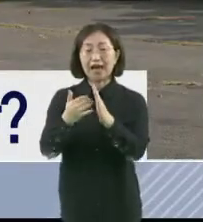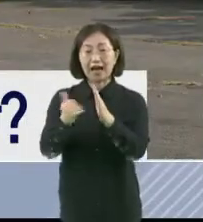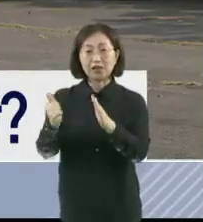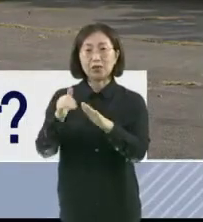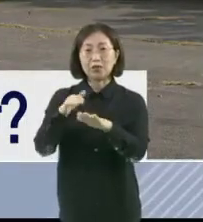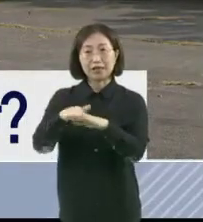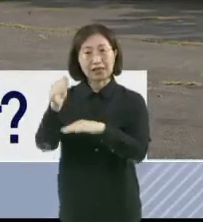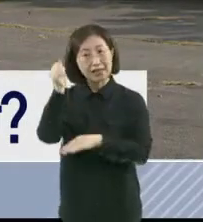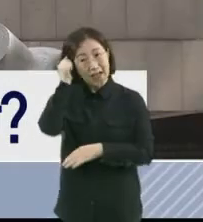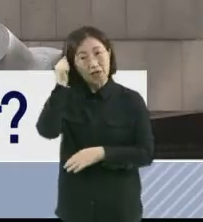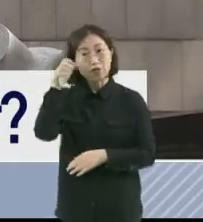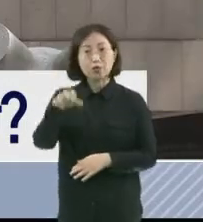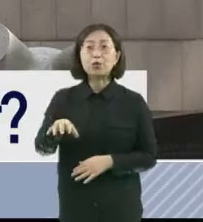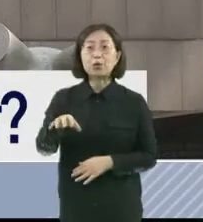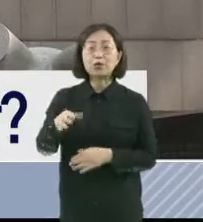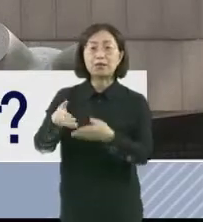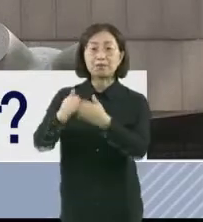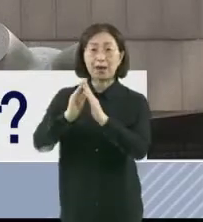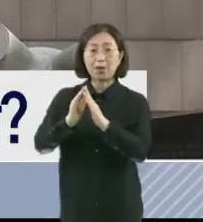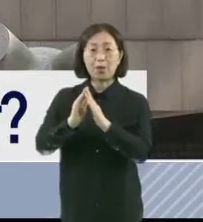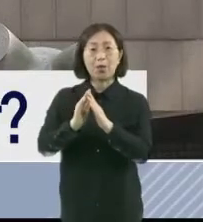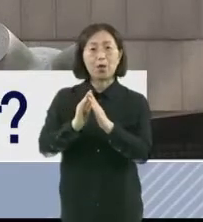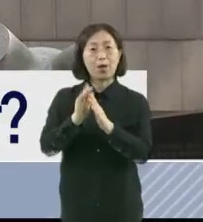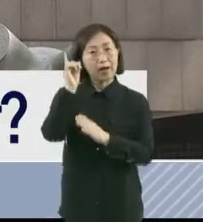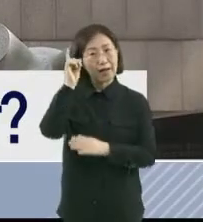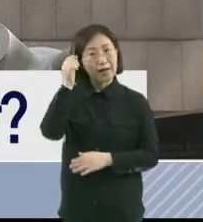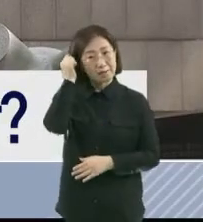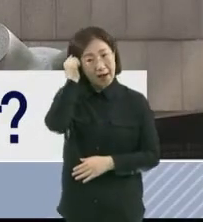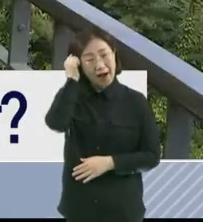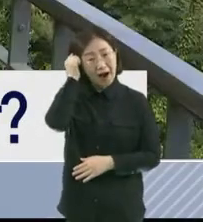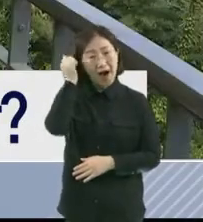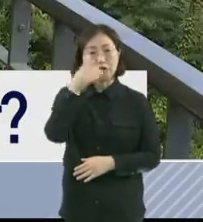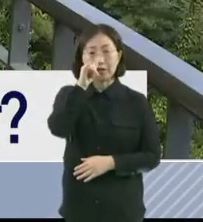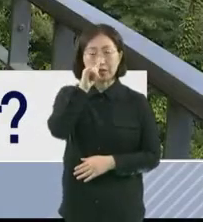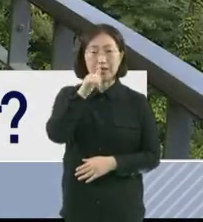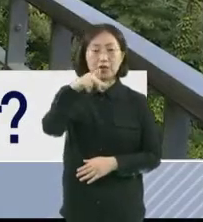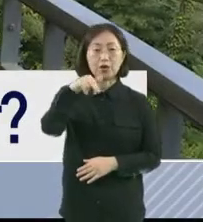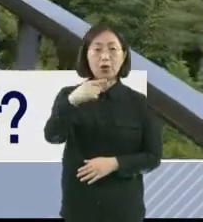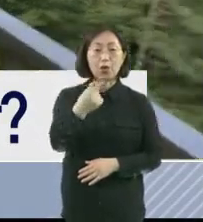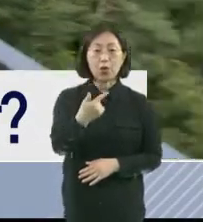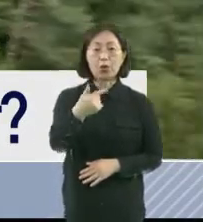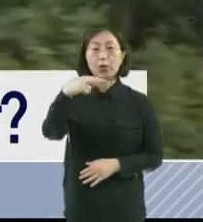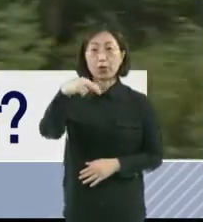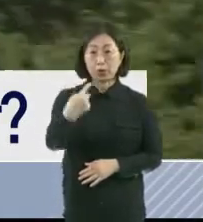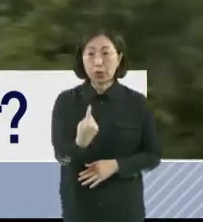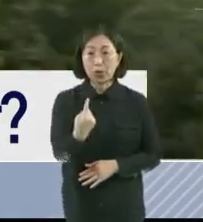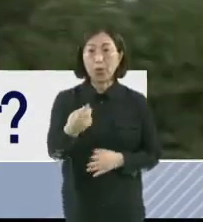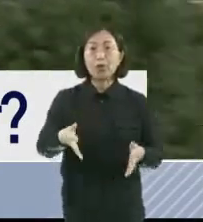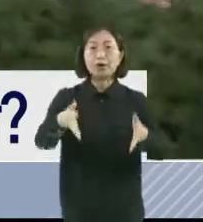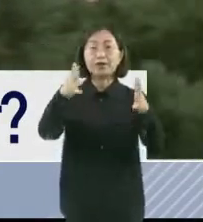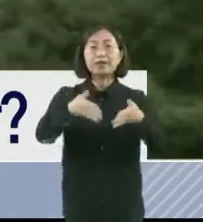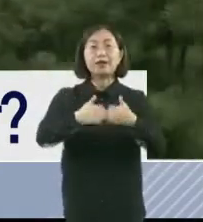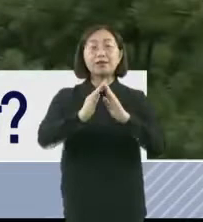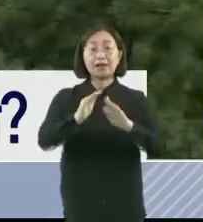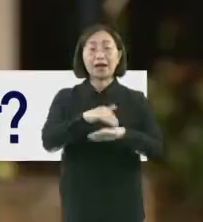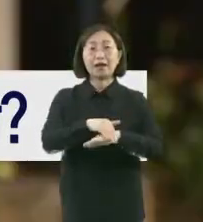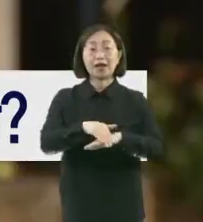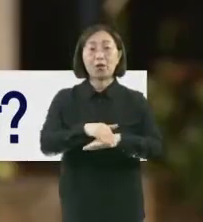하고, 또 가족들이 1박을 할 수 있는 콘도미니엄을 좀 저희가 할 생각을 갖고 있습니다.